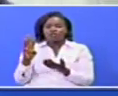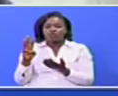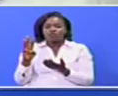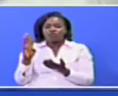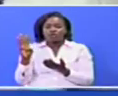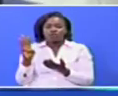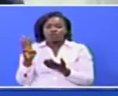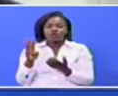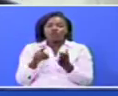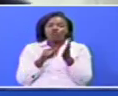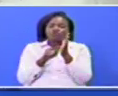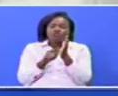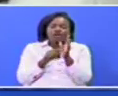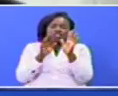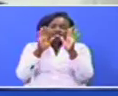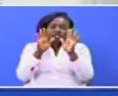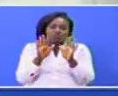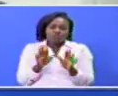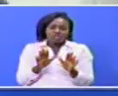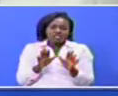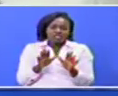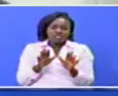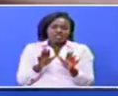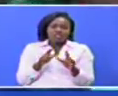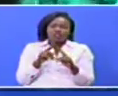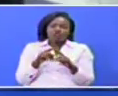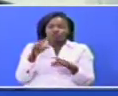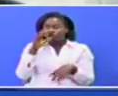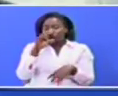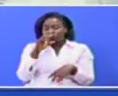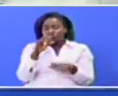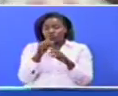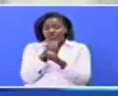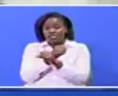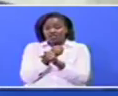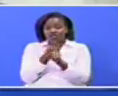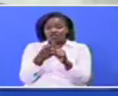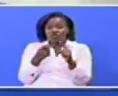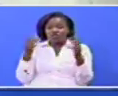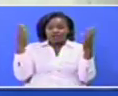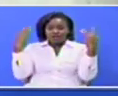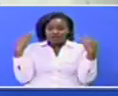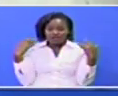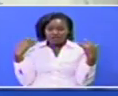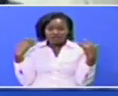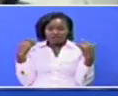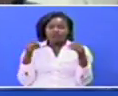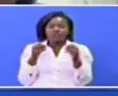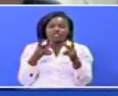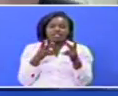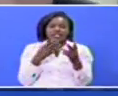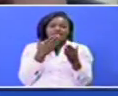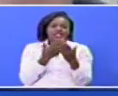alivyo, ni muhimu na radio, tunajaribu kwa vyote vile ili tu fikisha habari hizo kwa wananchi. Aha. Asante sana